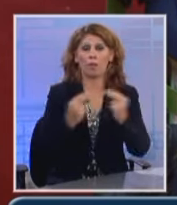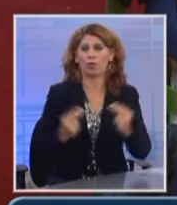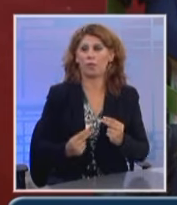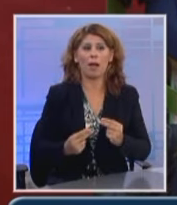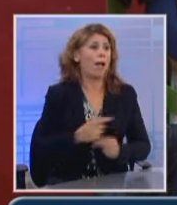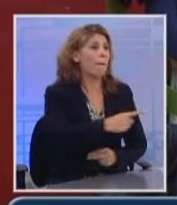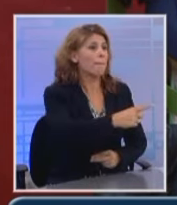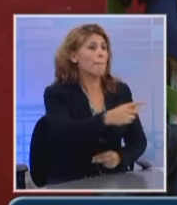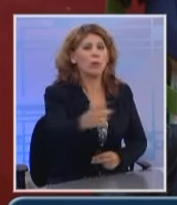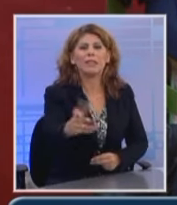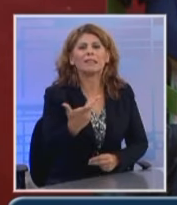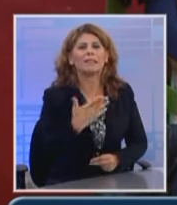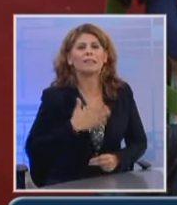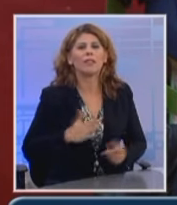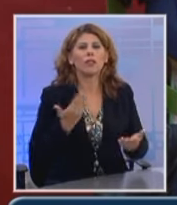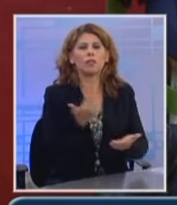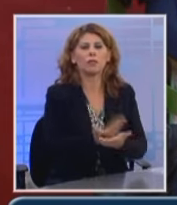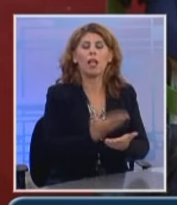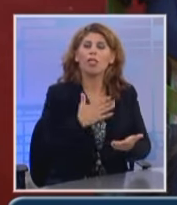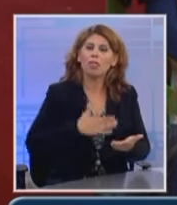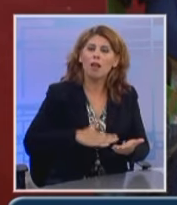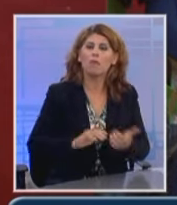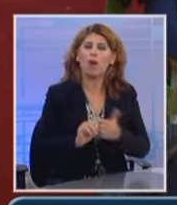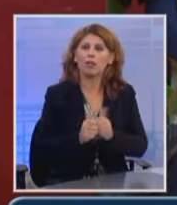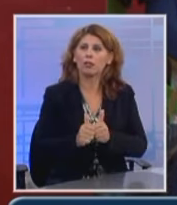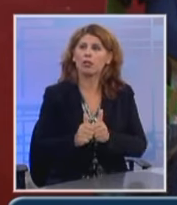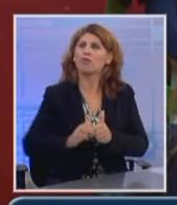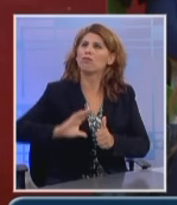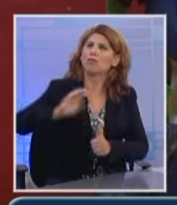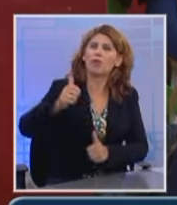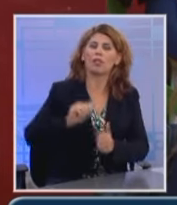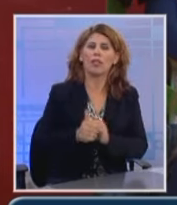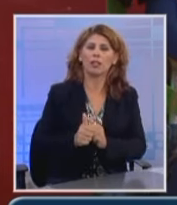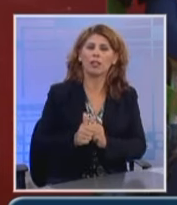είναι την διευκόλυνση των αθλητών και των πρωταθλητών